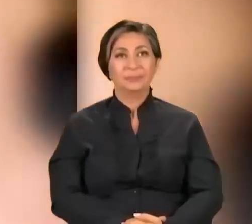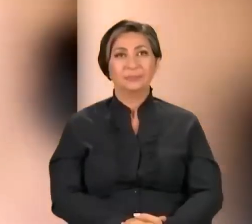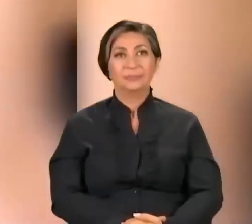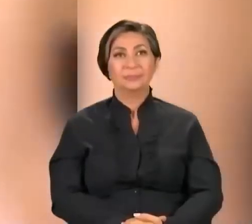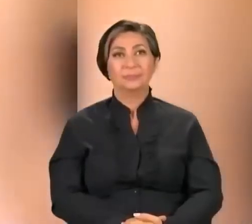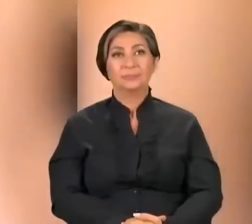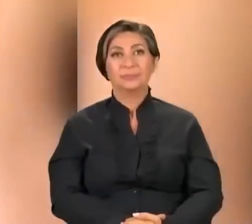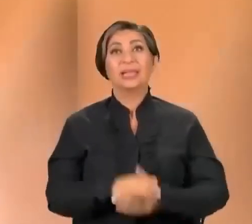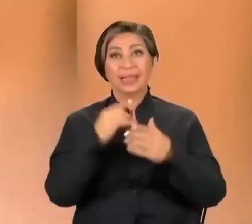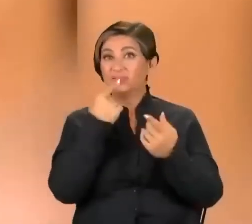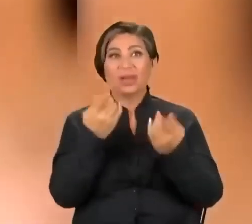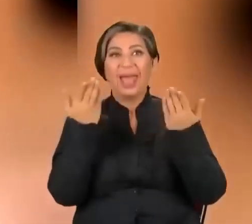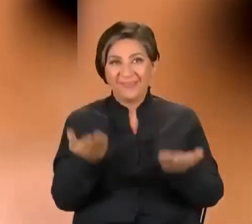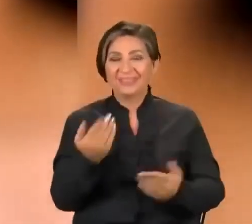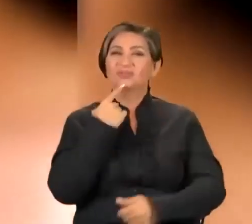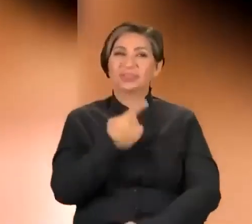diyeceksin? Yes.